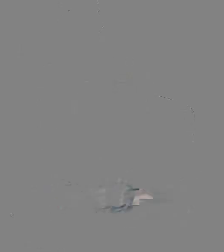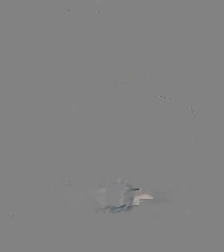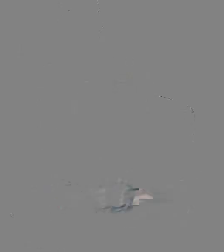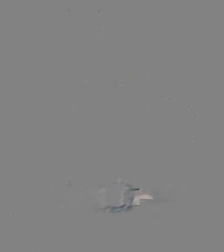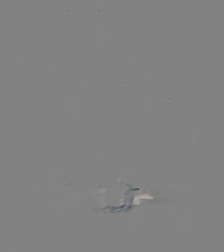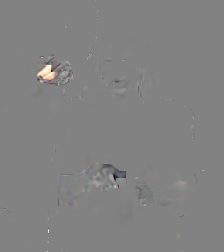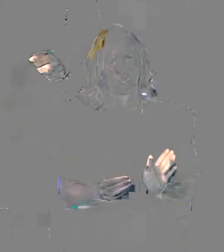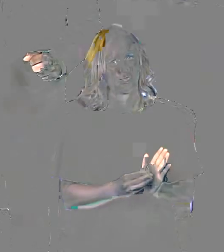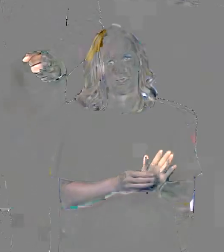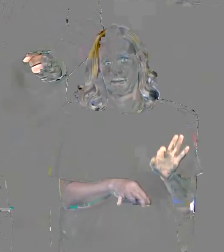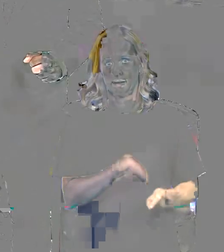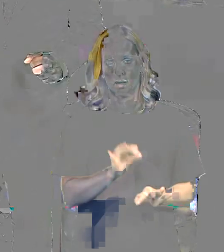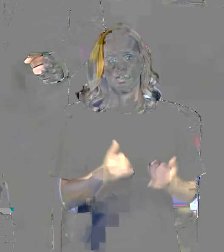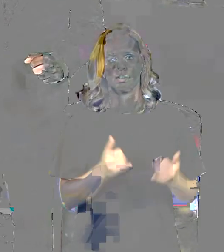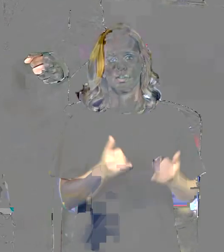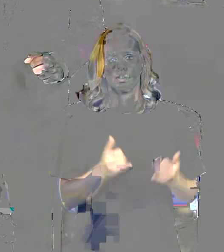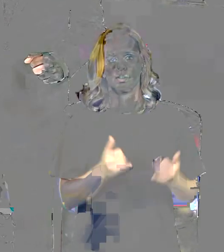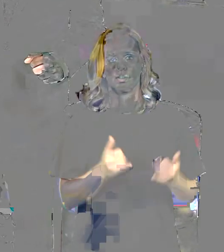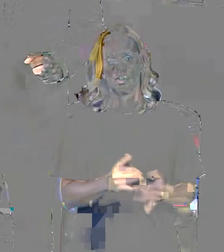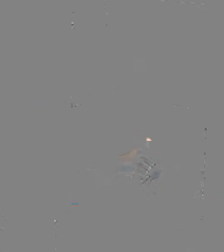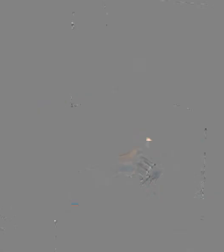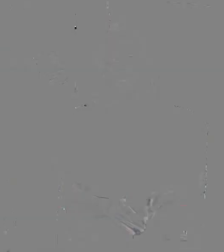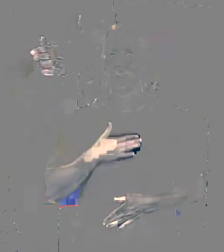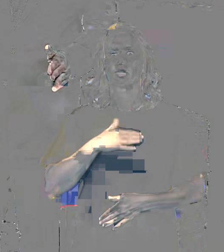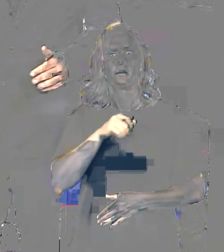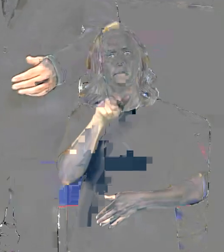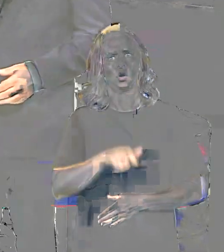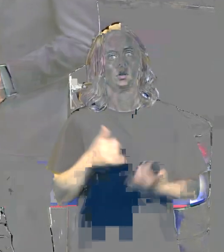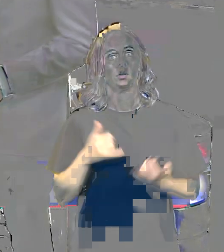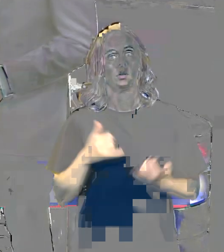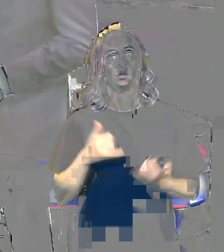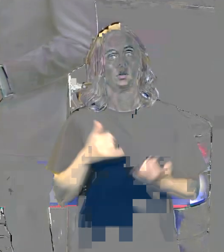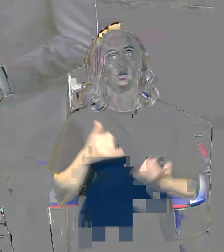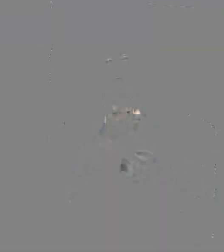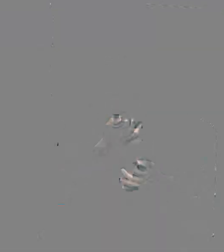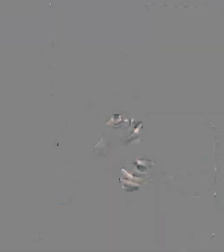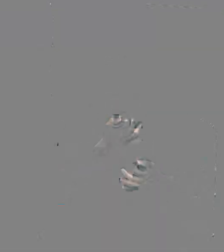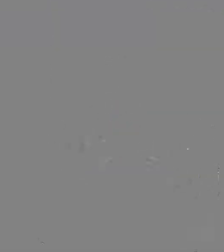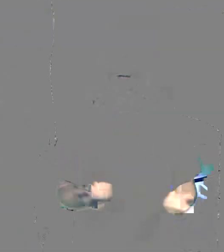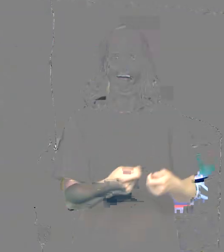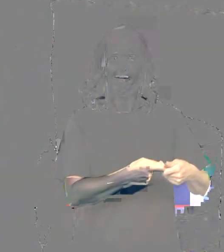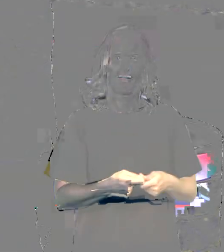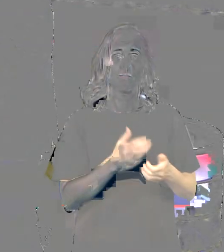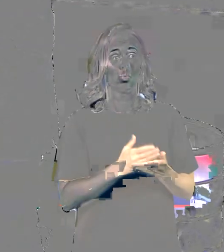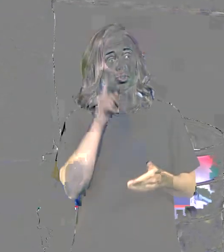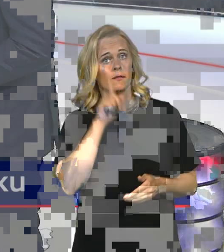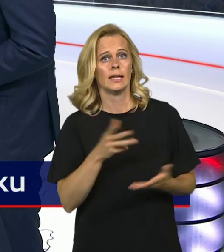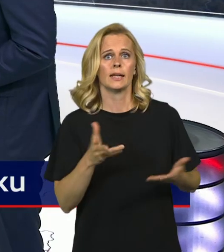...na místě to sledová otázka... ...prvního...